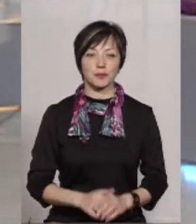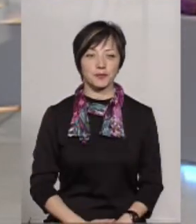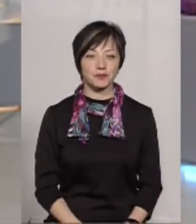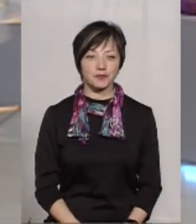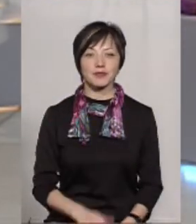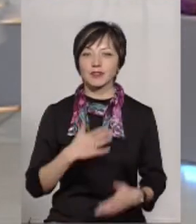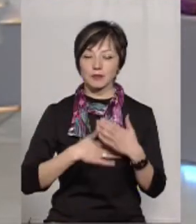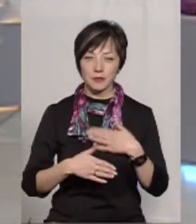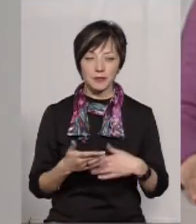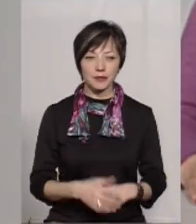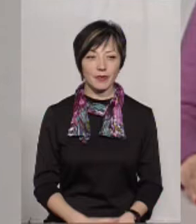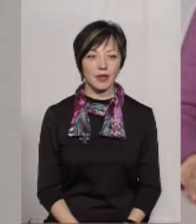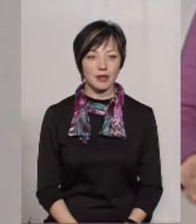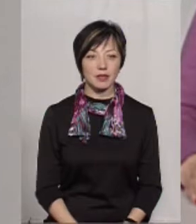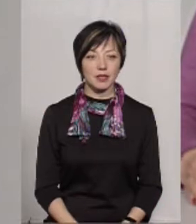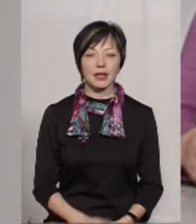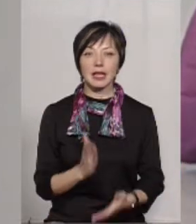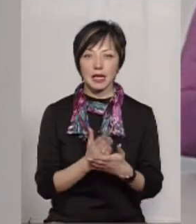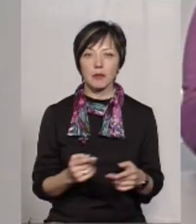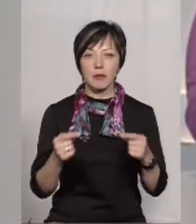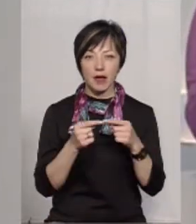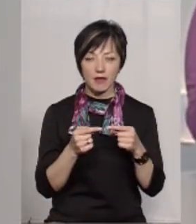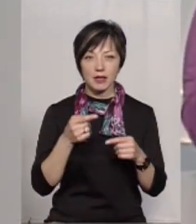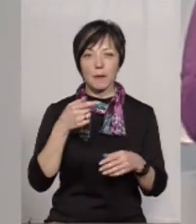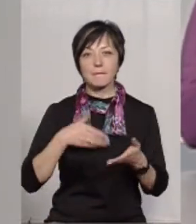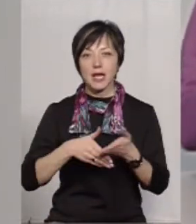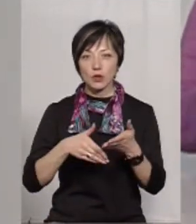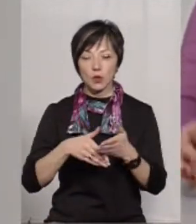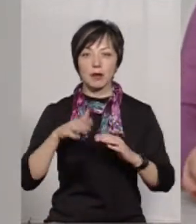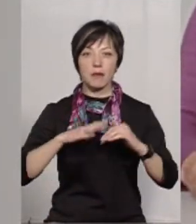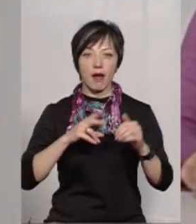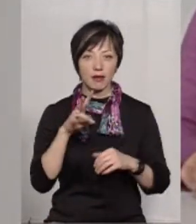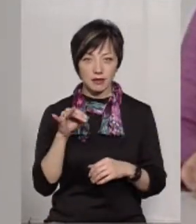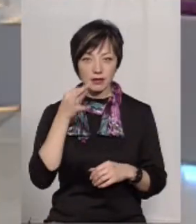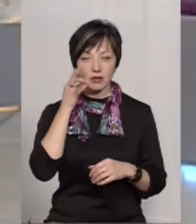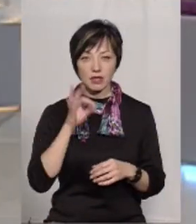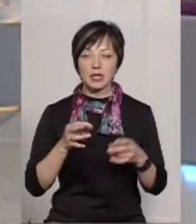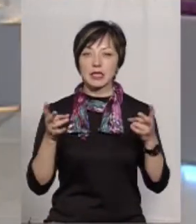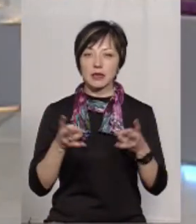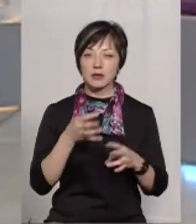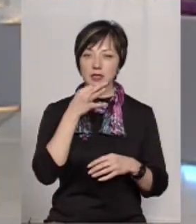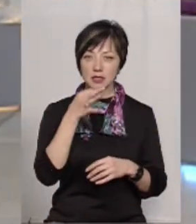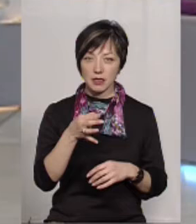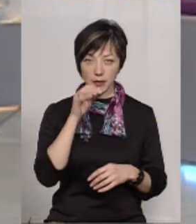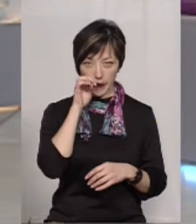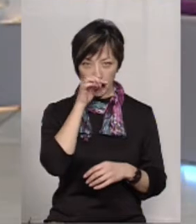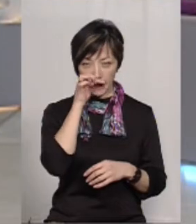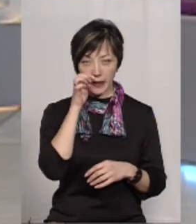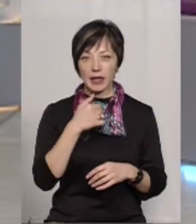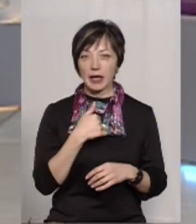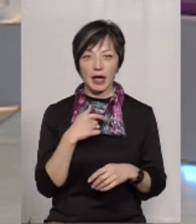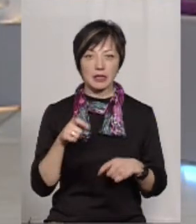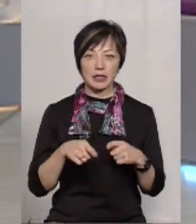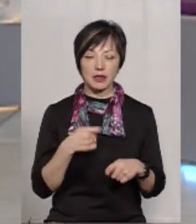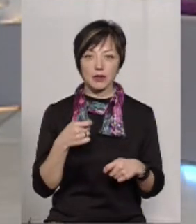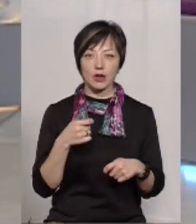І задоволенням. Ну, пане Євгене, є певні напрацьовані якісь методики, практики? Так, потрібно сказати, що я